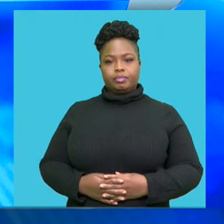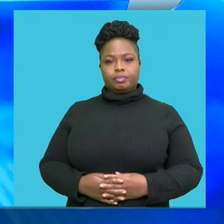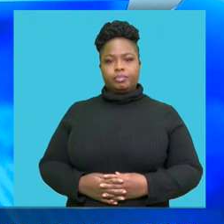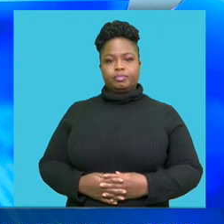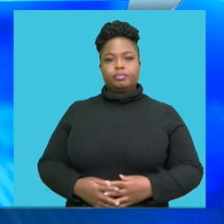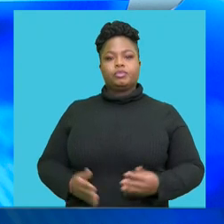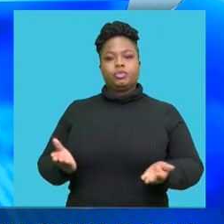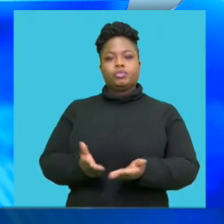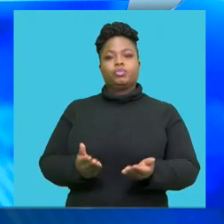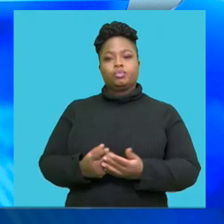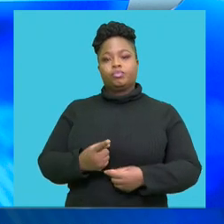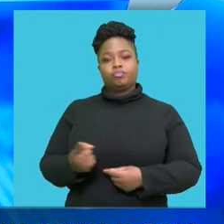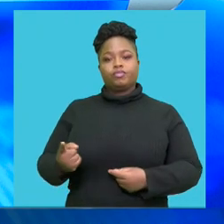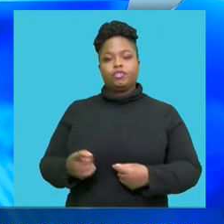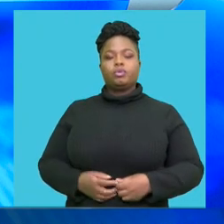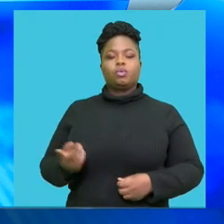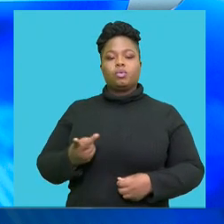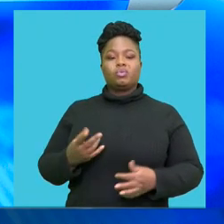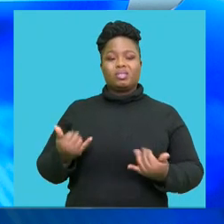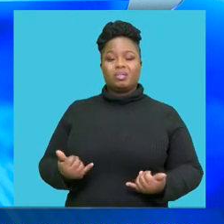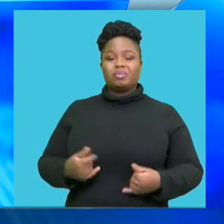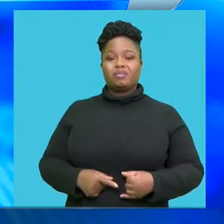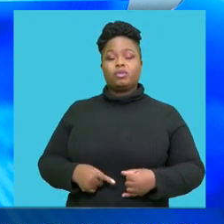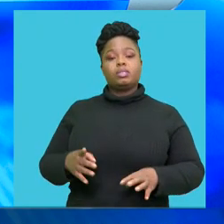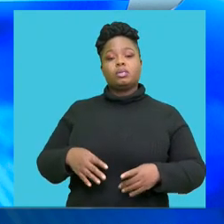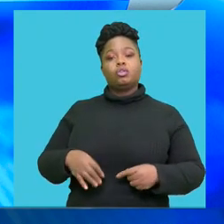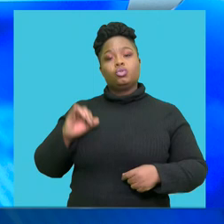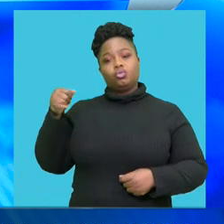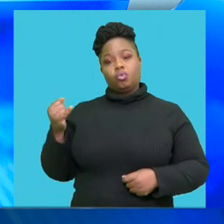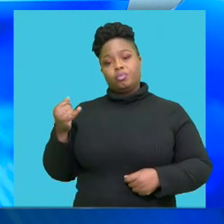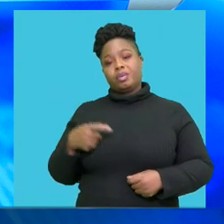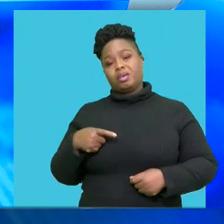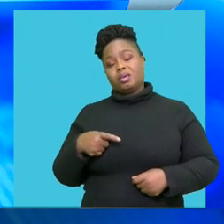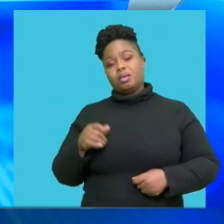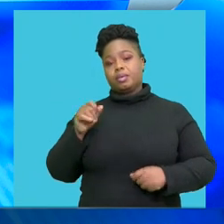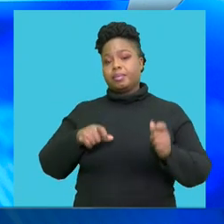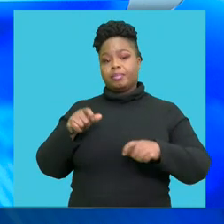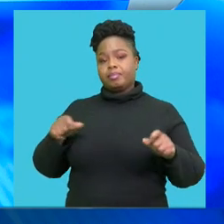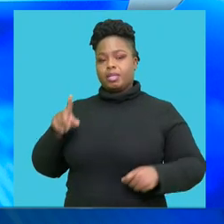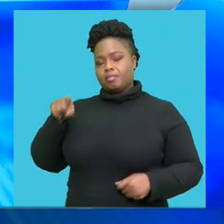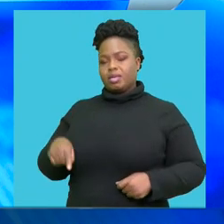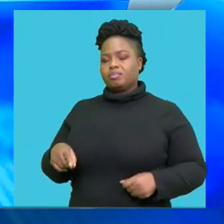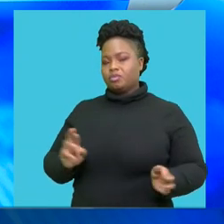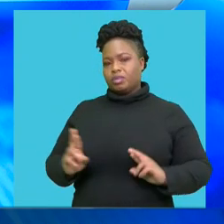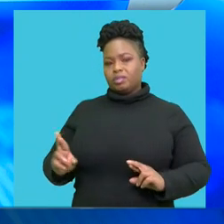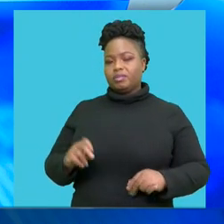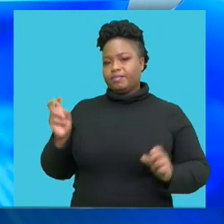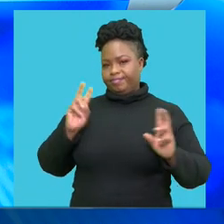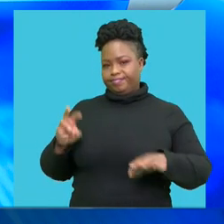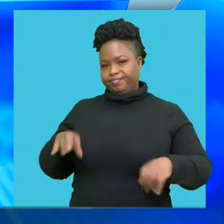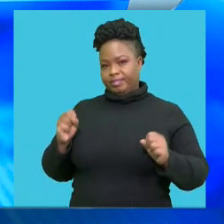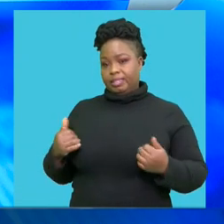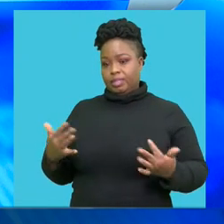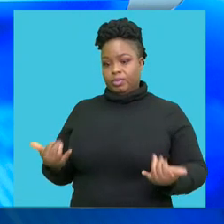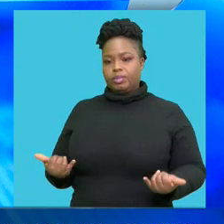Izakhamizi zaseGoli kuzoyiphoqa ukuba ihlale zizilungiselele ngokubuya kokunqanyulwa kukagesi kusukela namuhla. Lokhu kuzayo